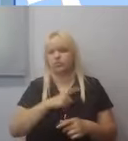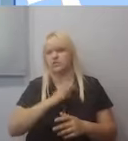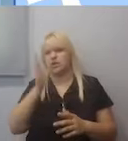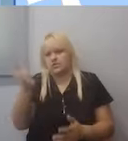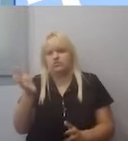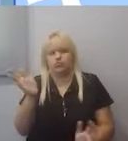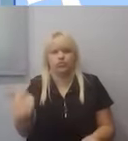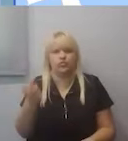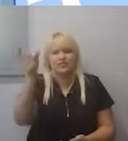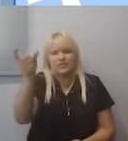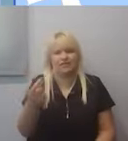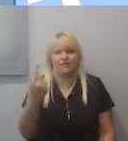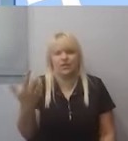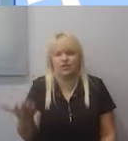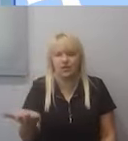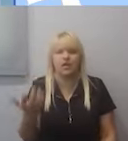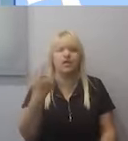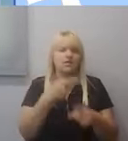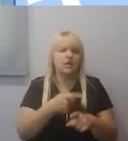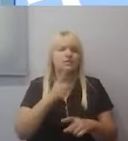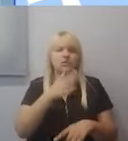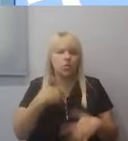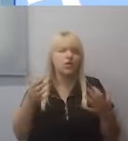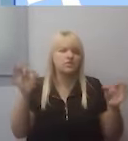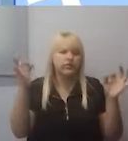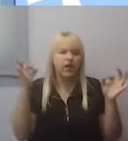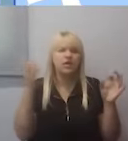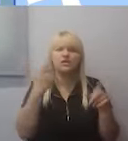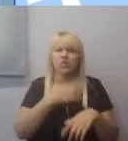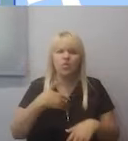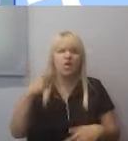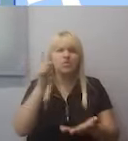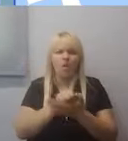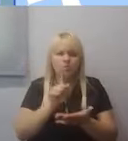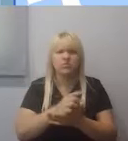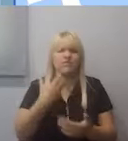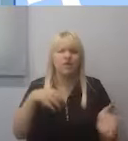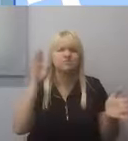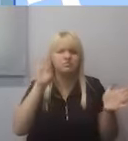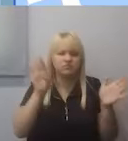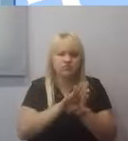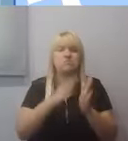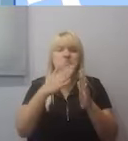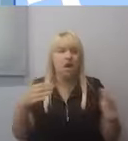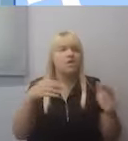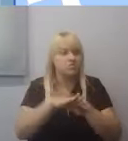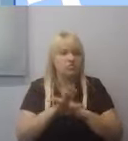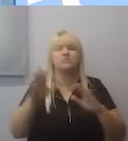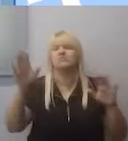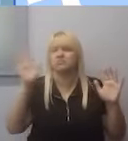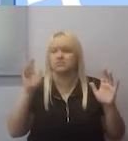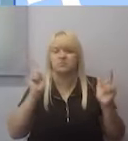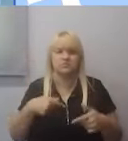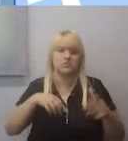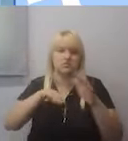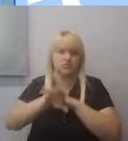kā tas ir būtiski obligāti ir jāpakļaujas visiem no mājām ārā un ja jūs apdraudat